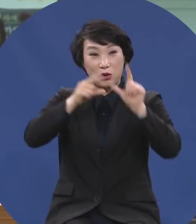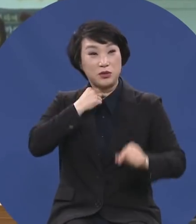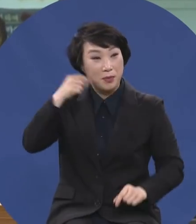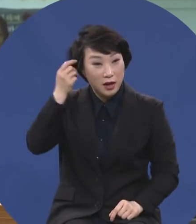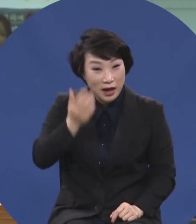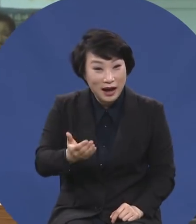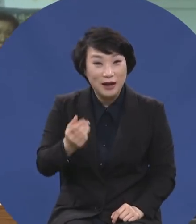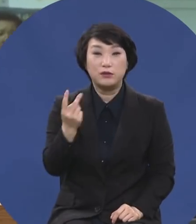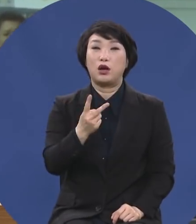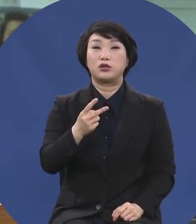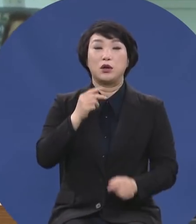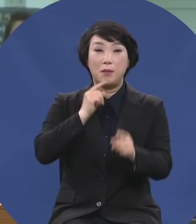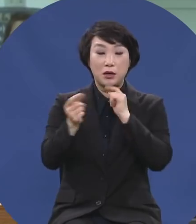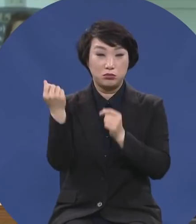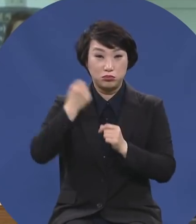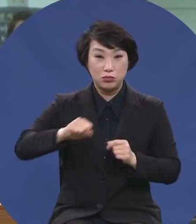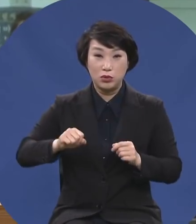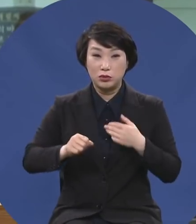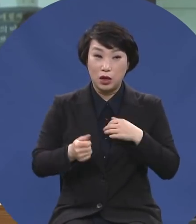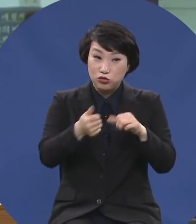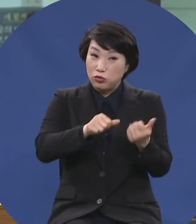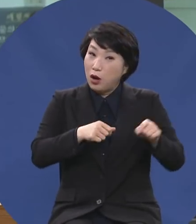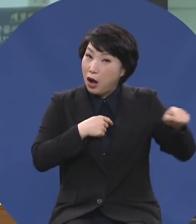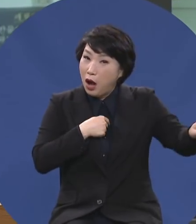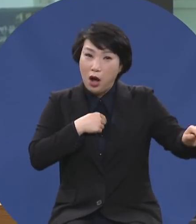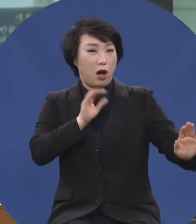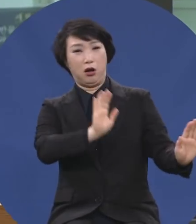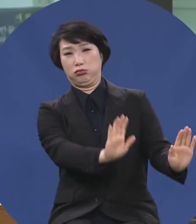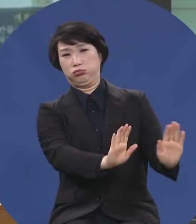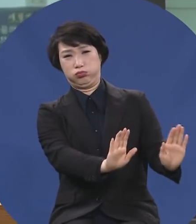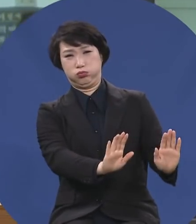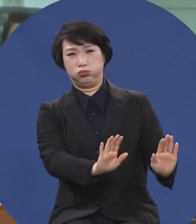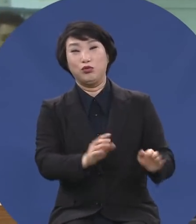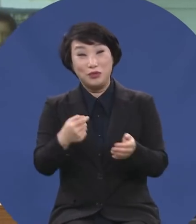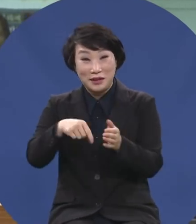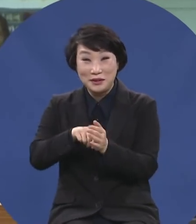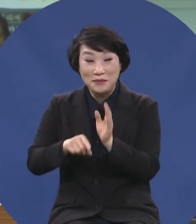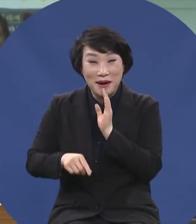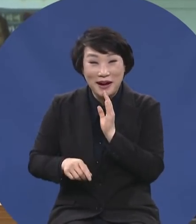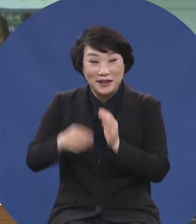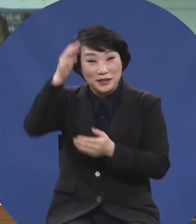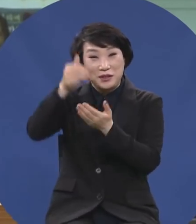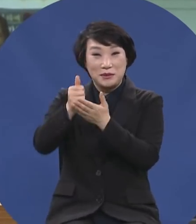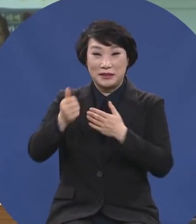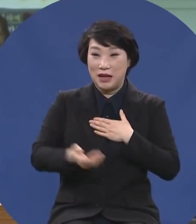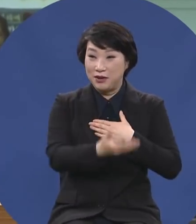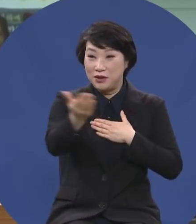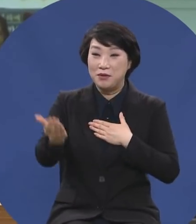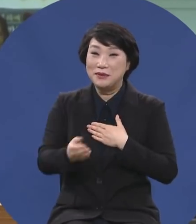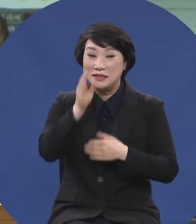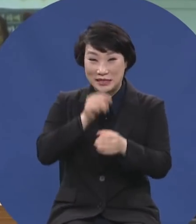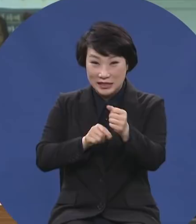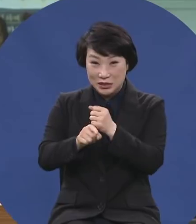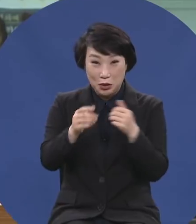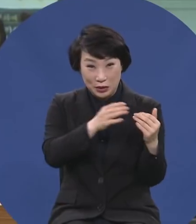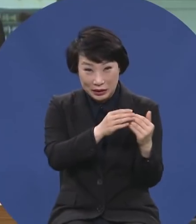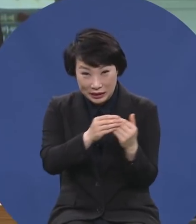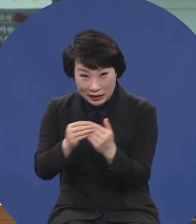하느냐? 다시는 말씀을 거역해서 죽음으로 돌아가지 않으려고. 성령은 너희를 진리